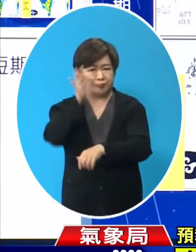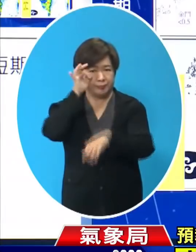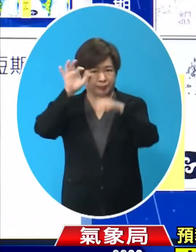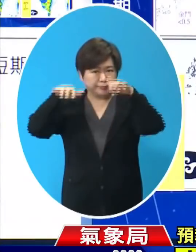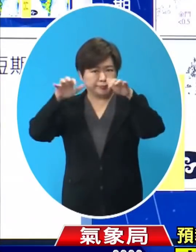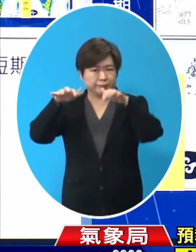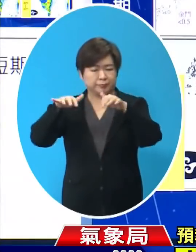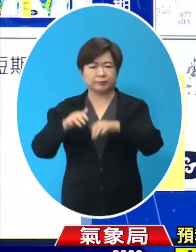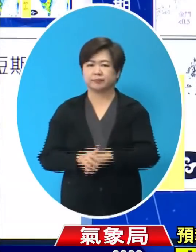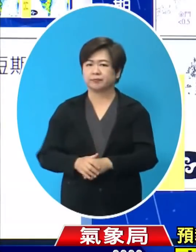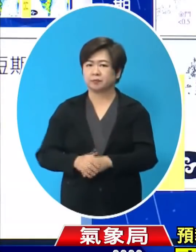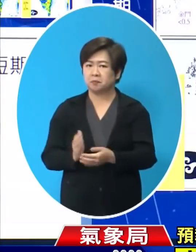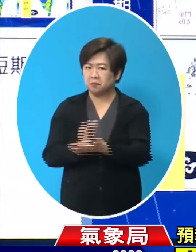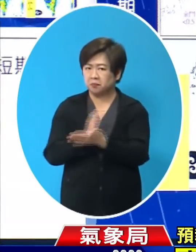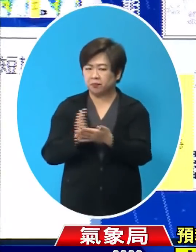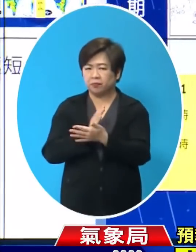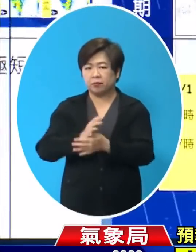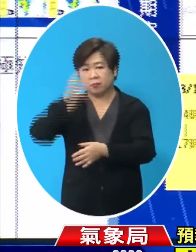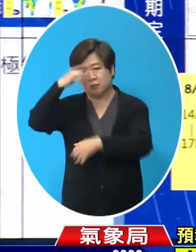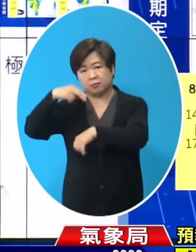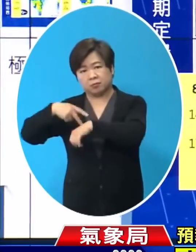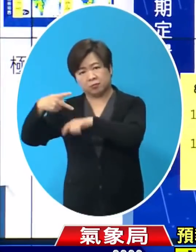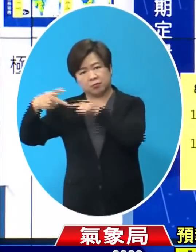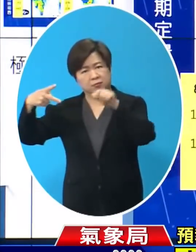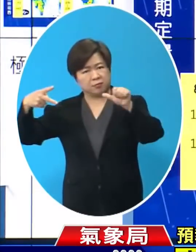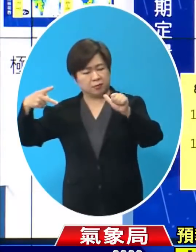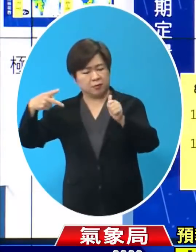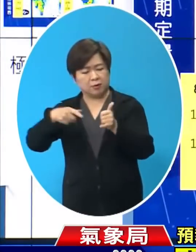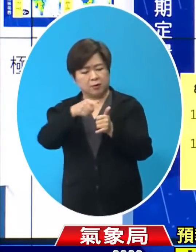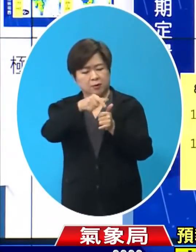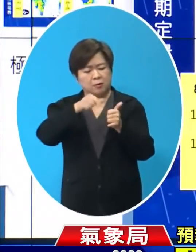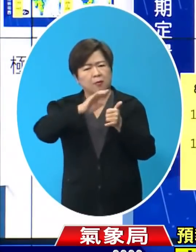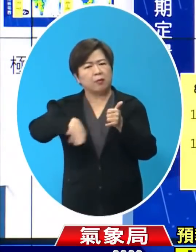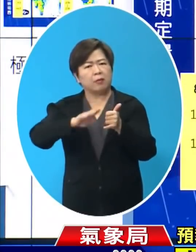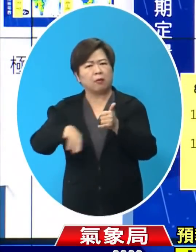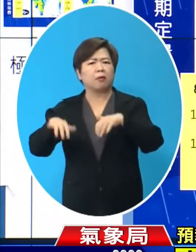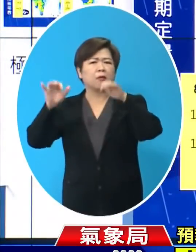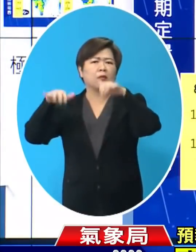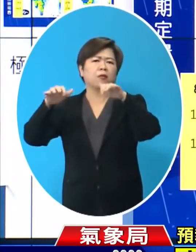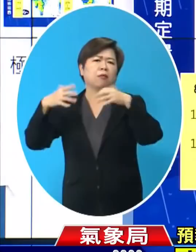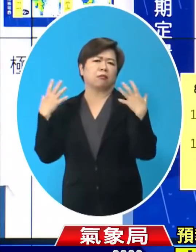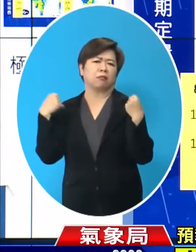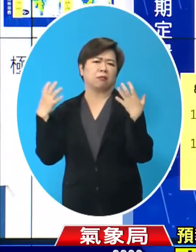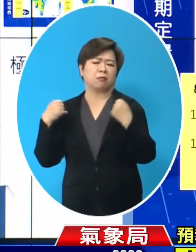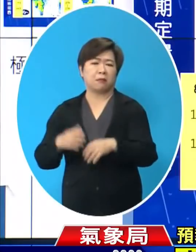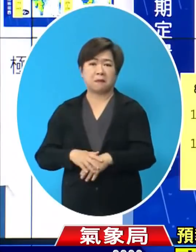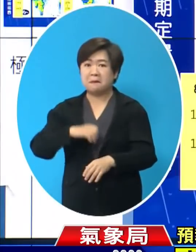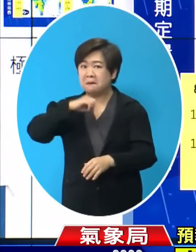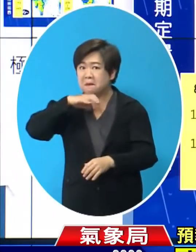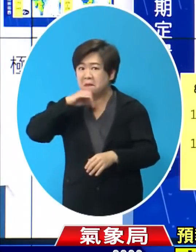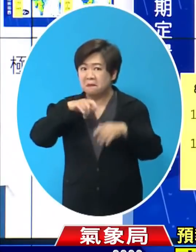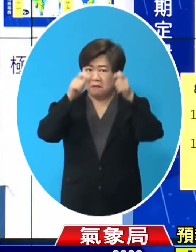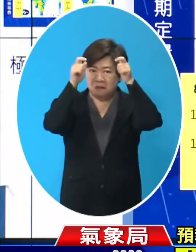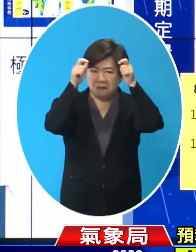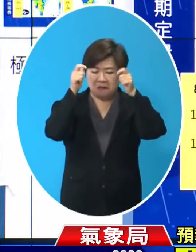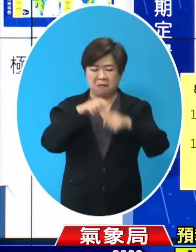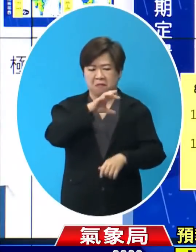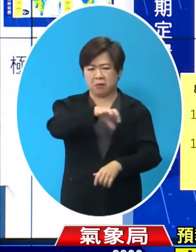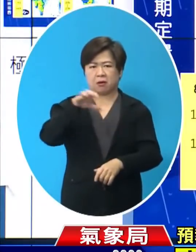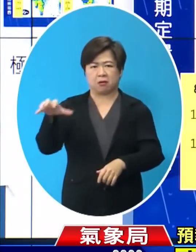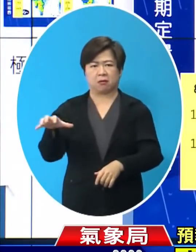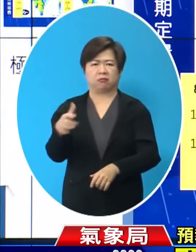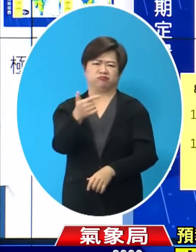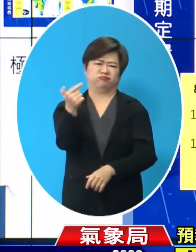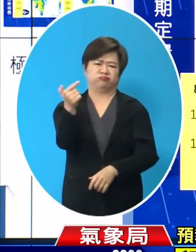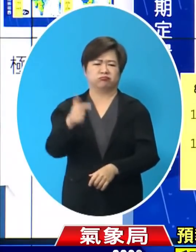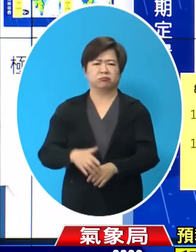上面，我们可以看到下午两点到五点，中南部地区雨势还是比较明显，其中又以屏东跟高雄这边降雨还是比